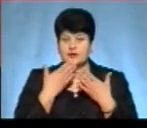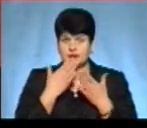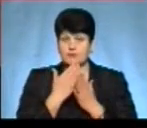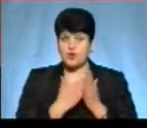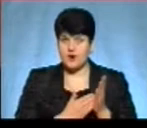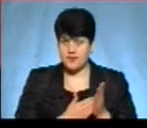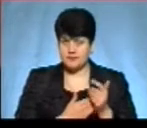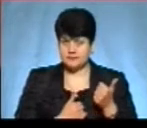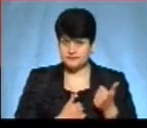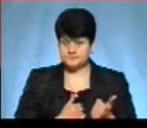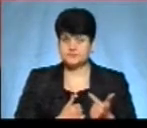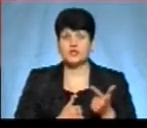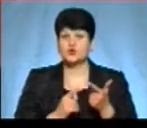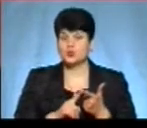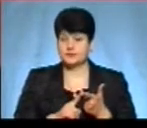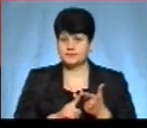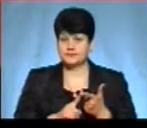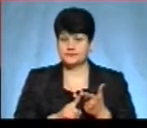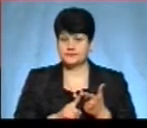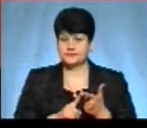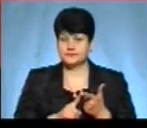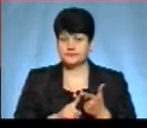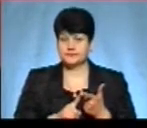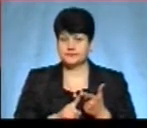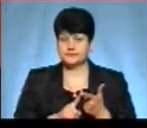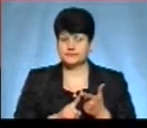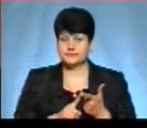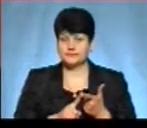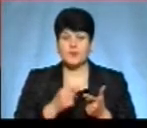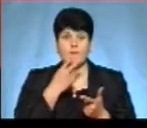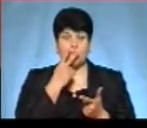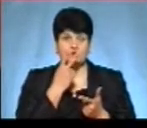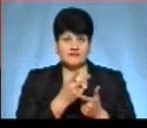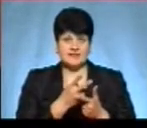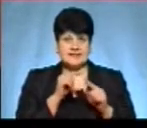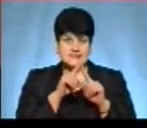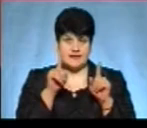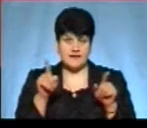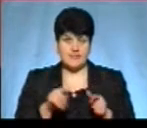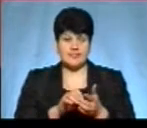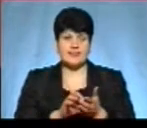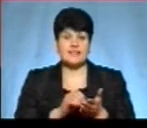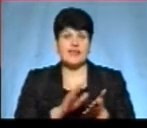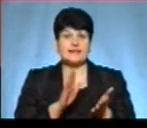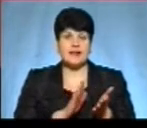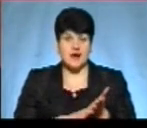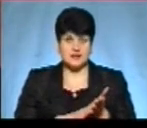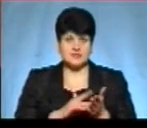все, по-друге, це, я би сказав, подивитися декларації кандидатів